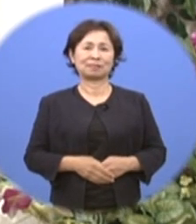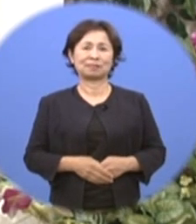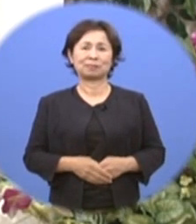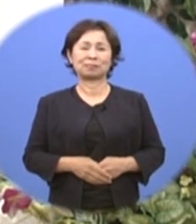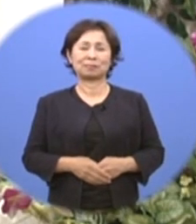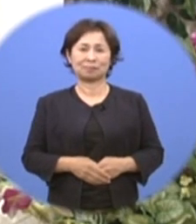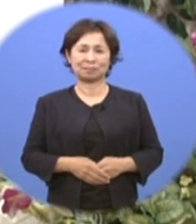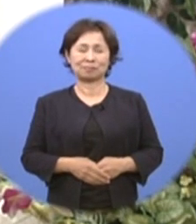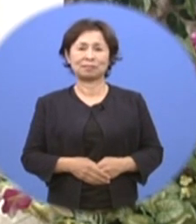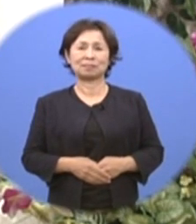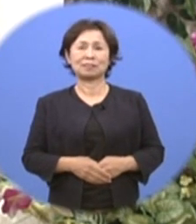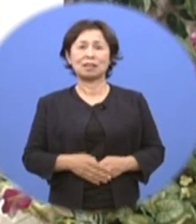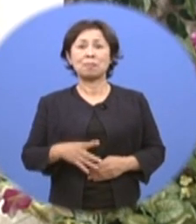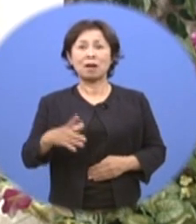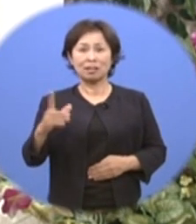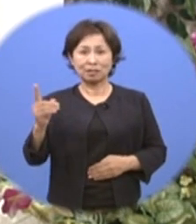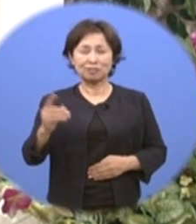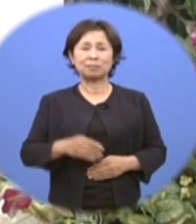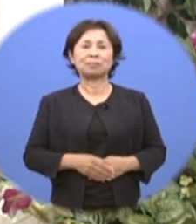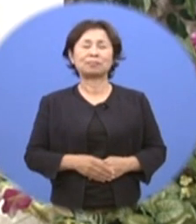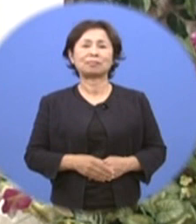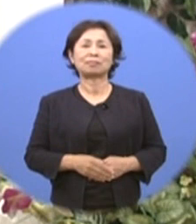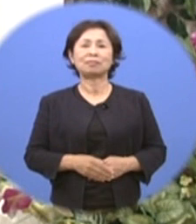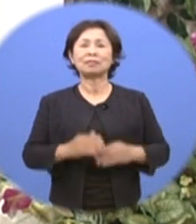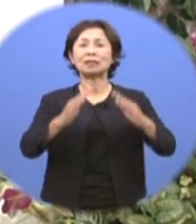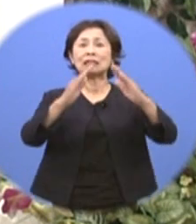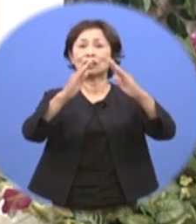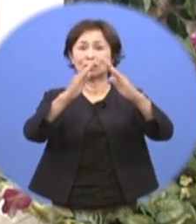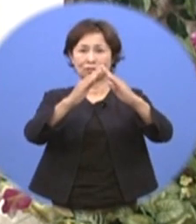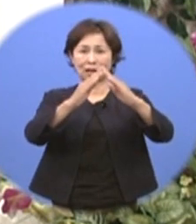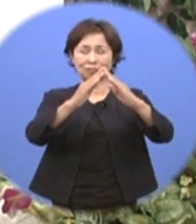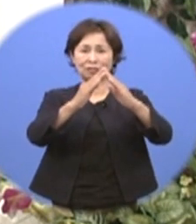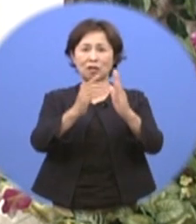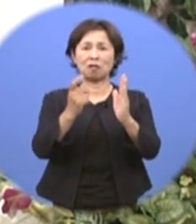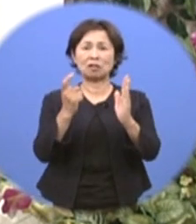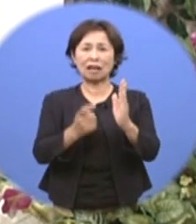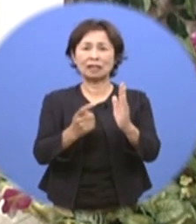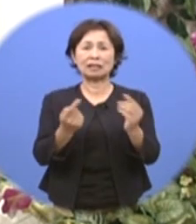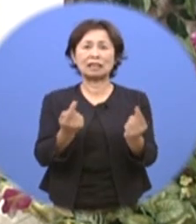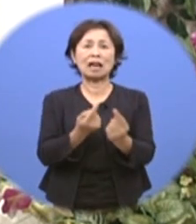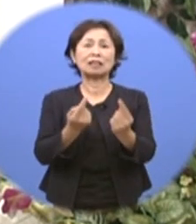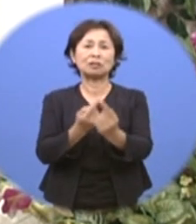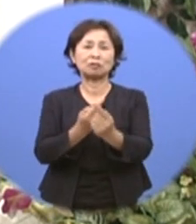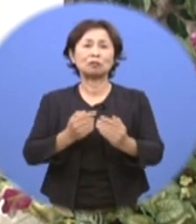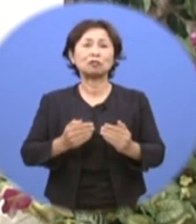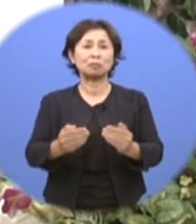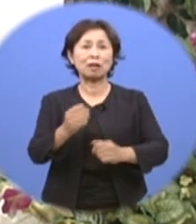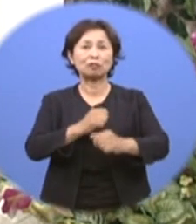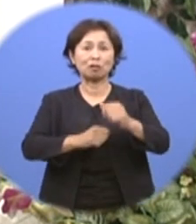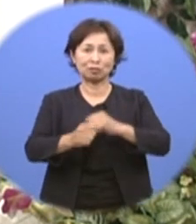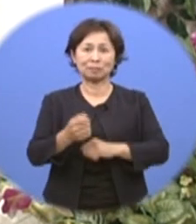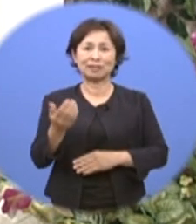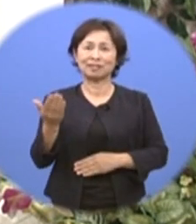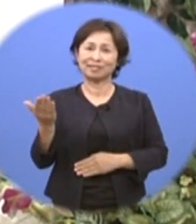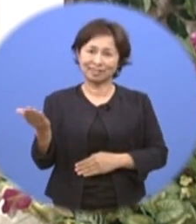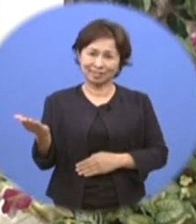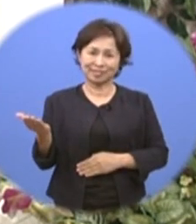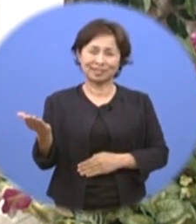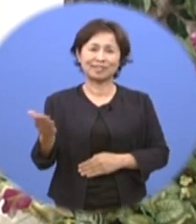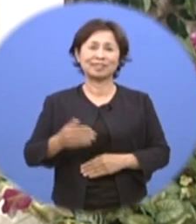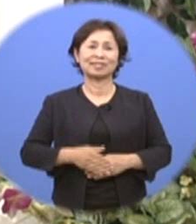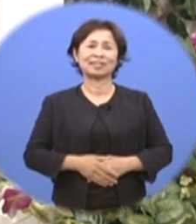紀の国21、前半は住宅の耐震改修を進める取り組みを紹介します。こちらをご覧ください